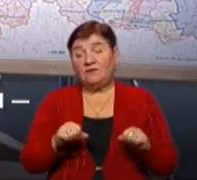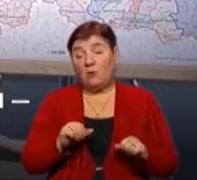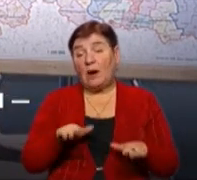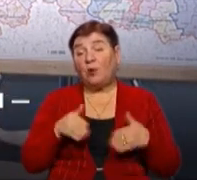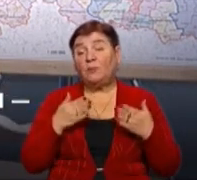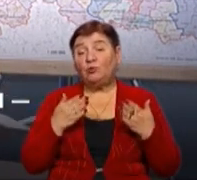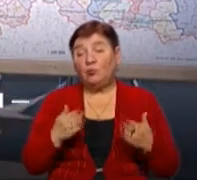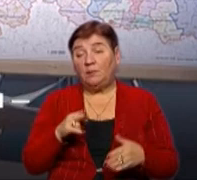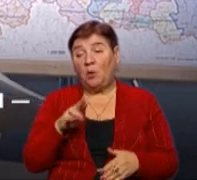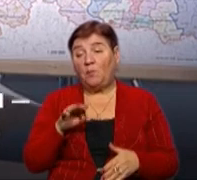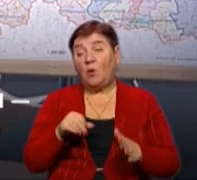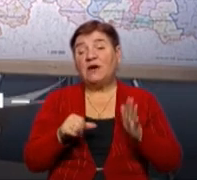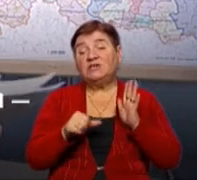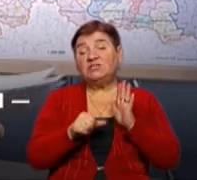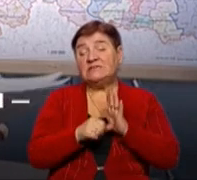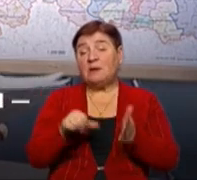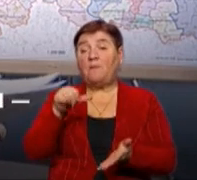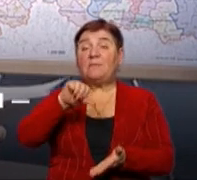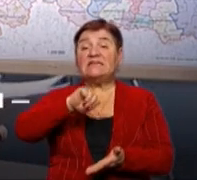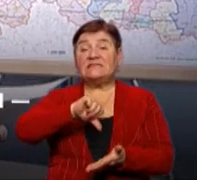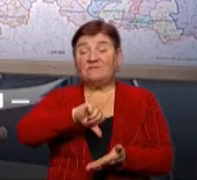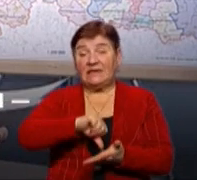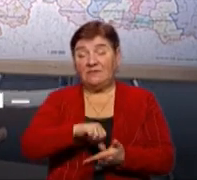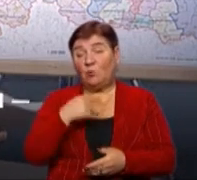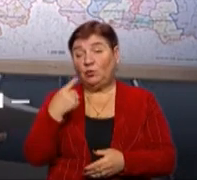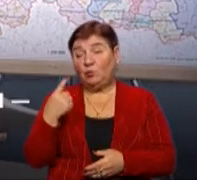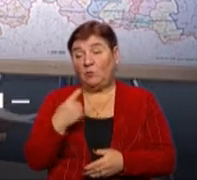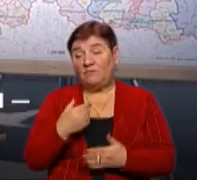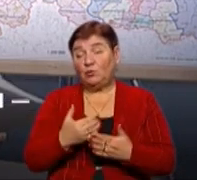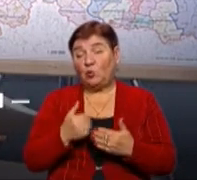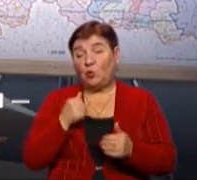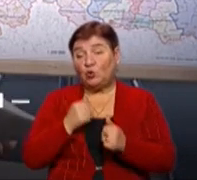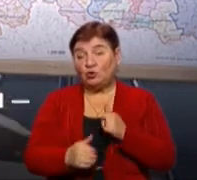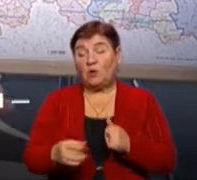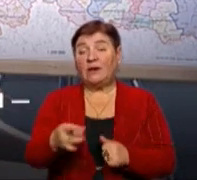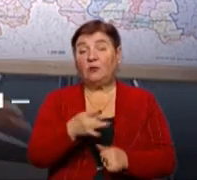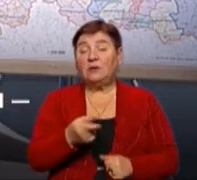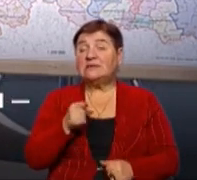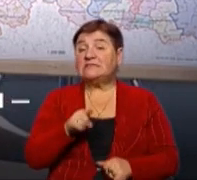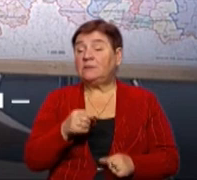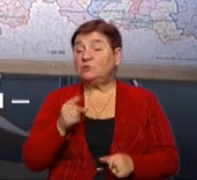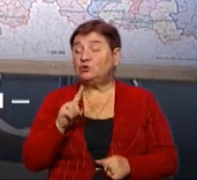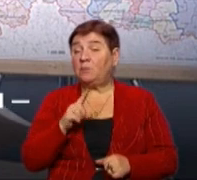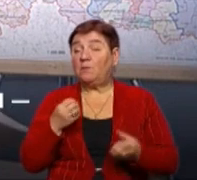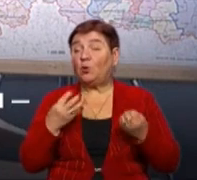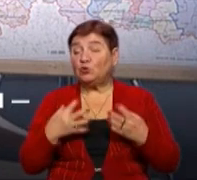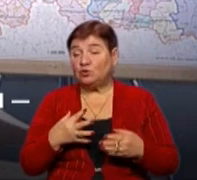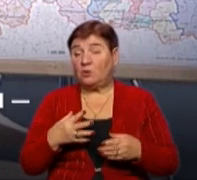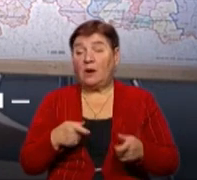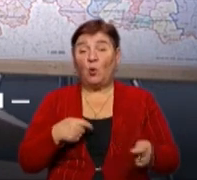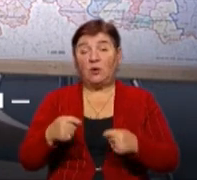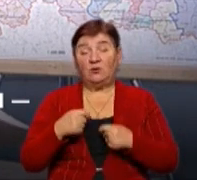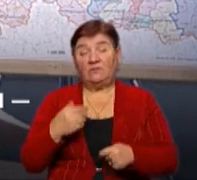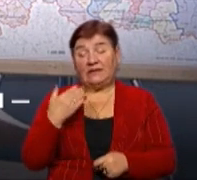ми їм рекомендуємо по 6 представників, по одному представнику від кожного району, з тим, щоб просто координувати їхню